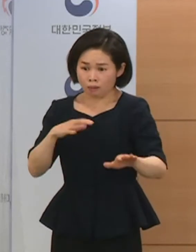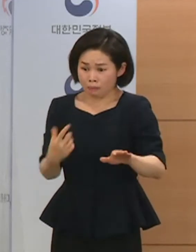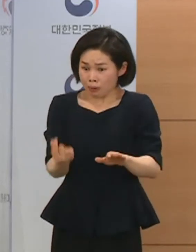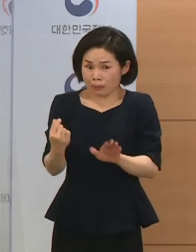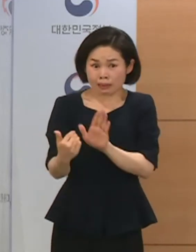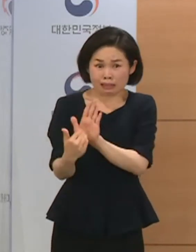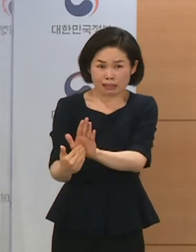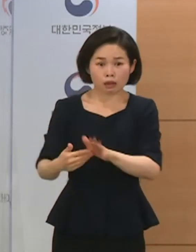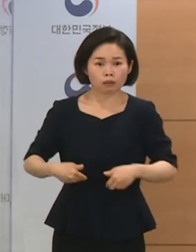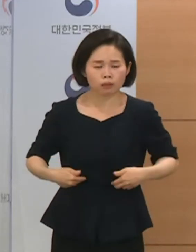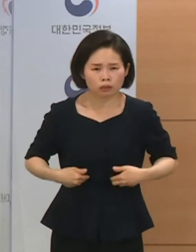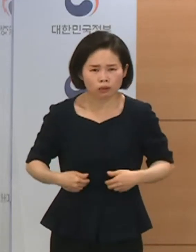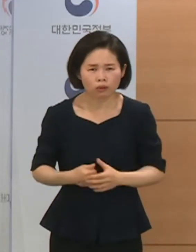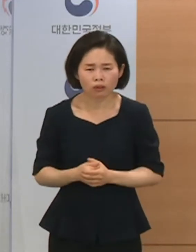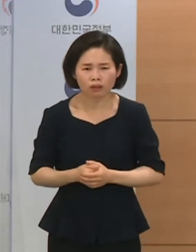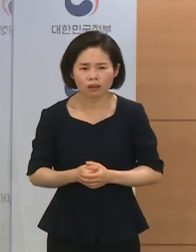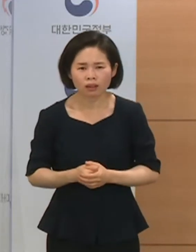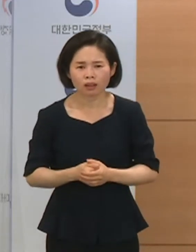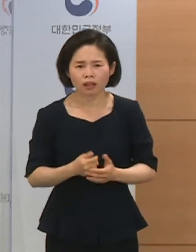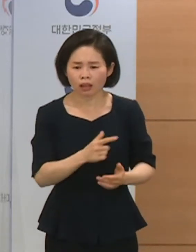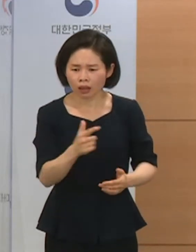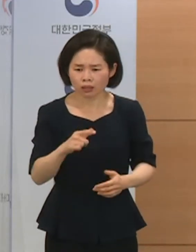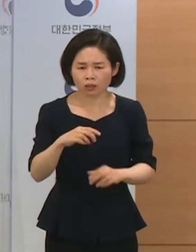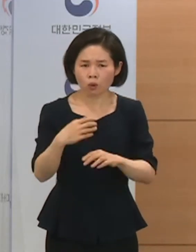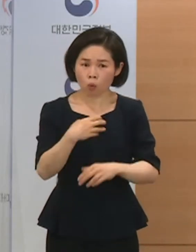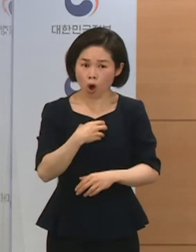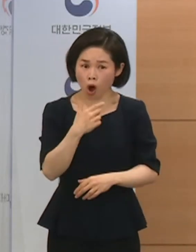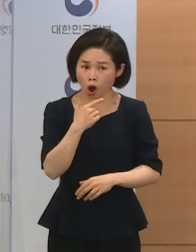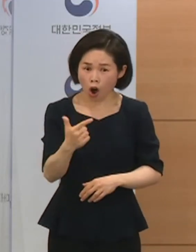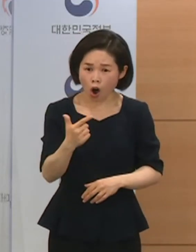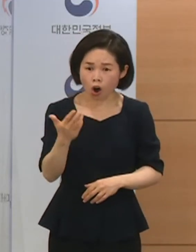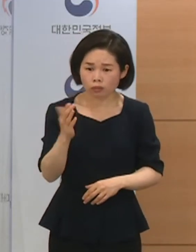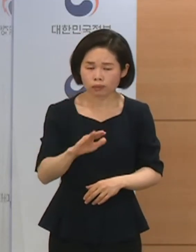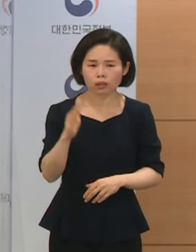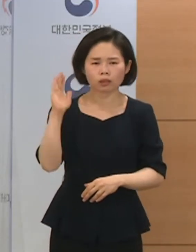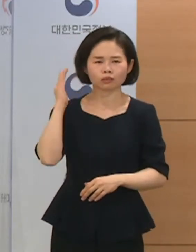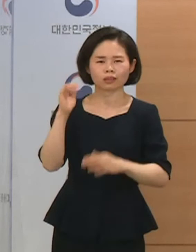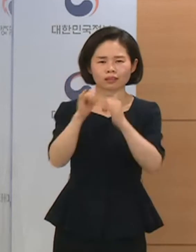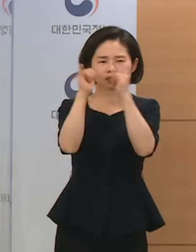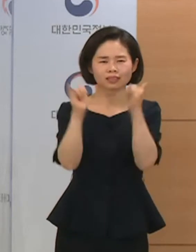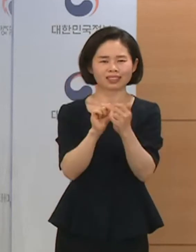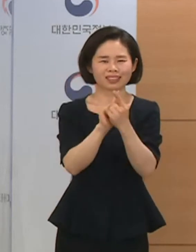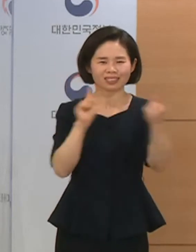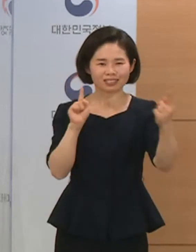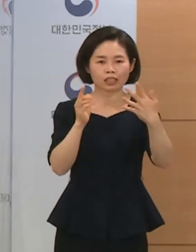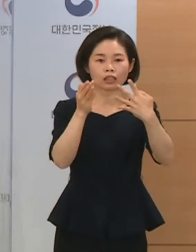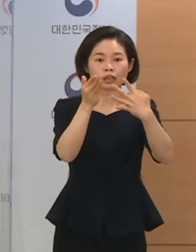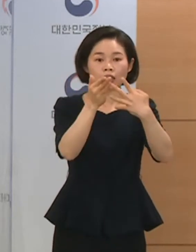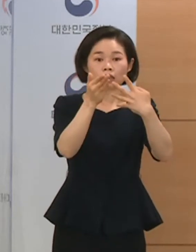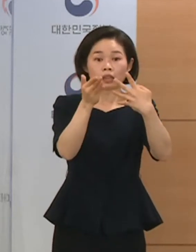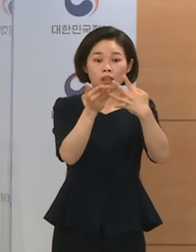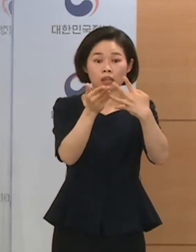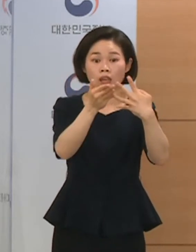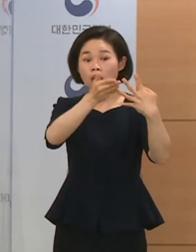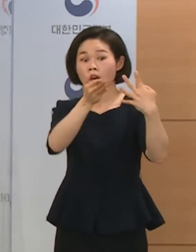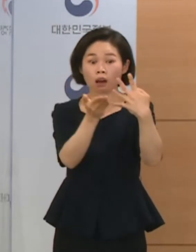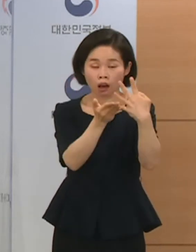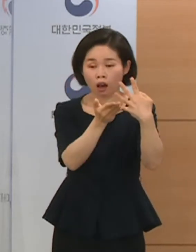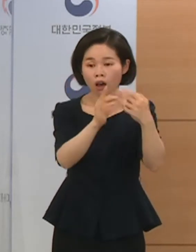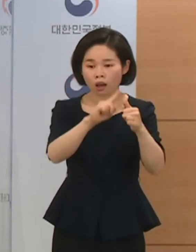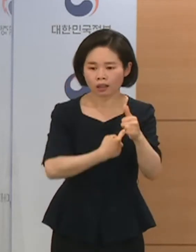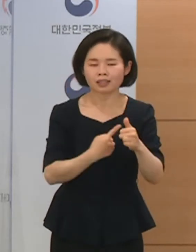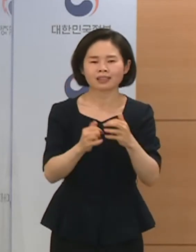상황입니다. 여러 가지 위험 요인이 있지만 최근에 사회적 거리두기 등이 완화되면서 사람들 간의